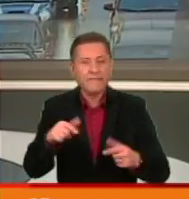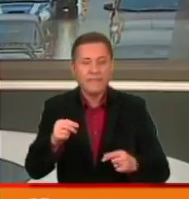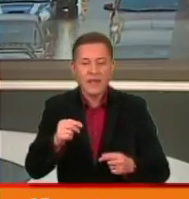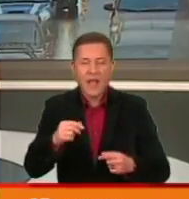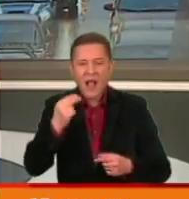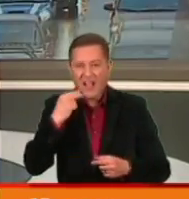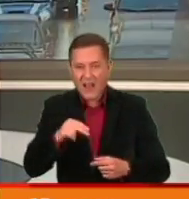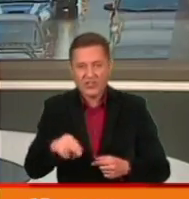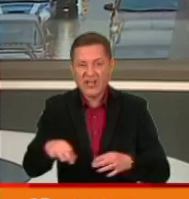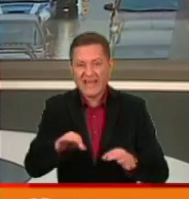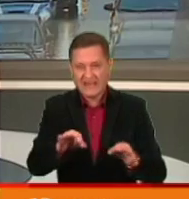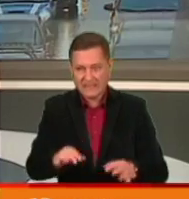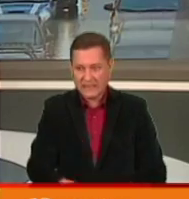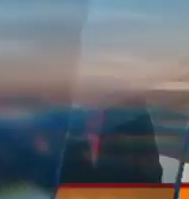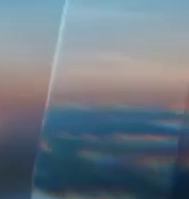їздити. Борис Сачалко.